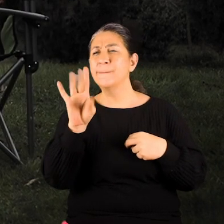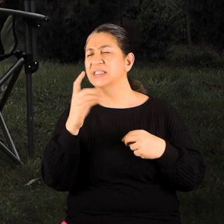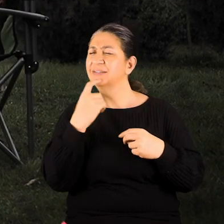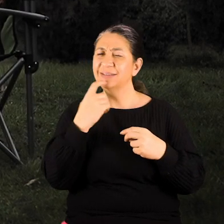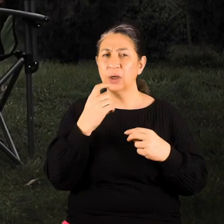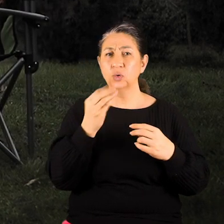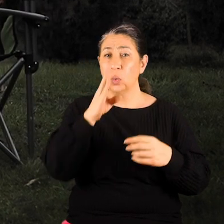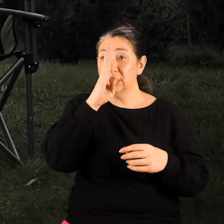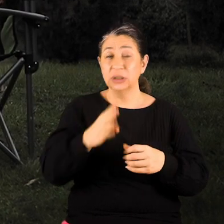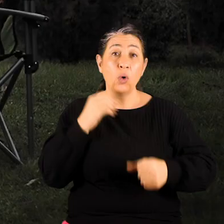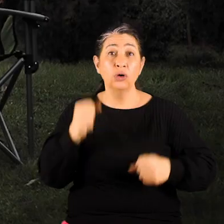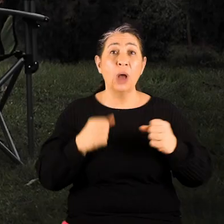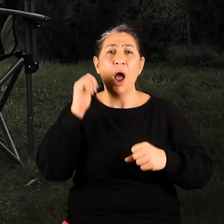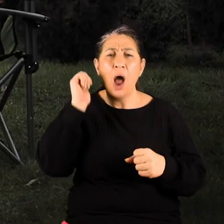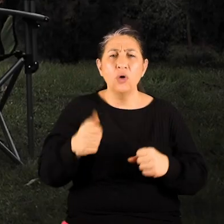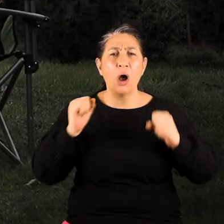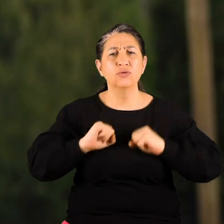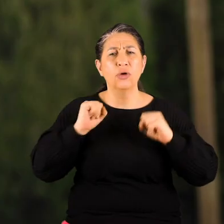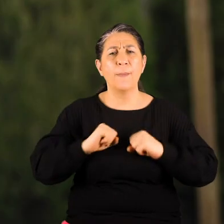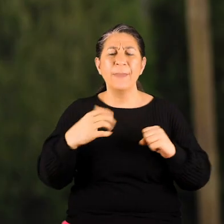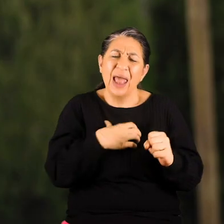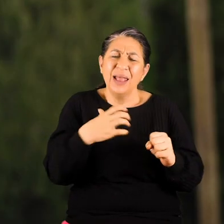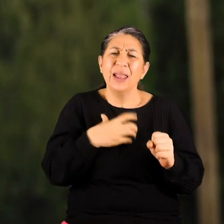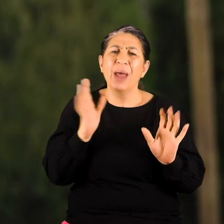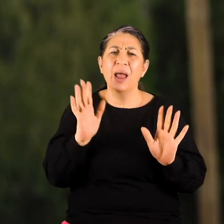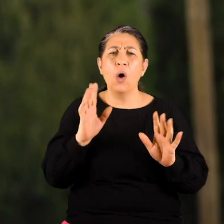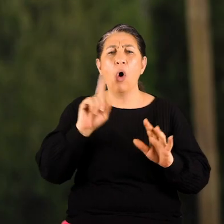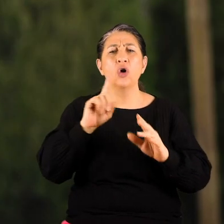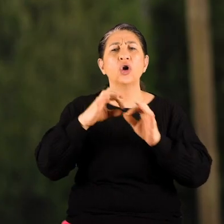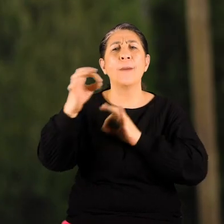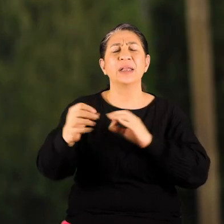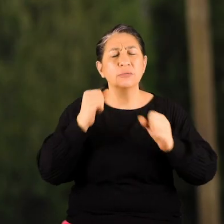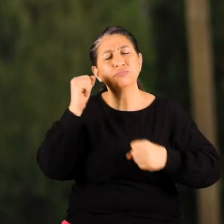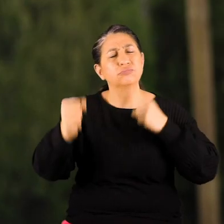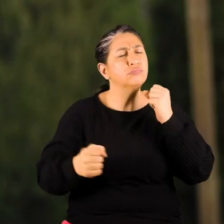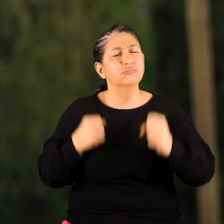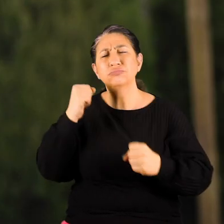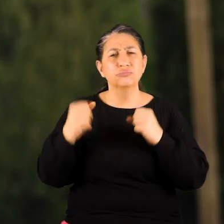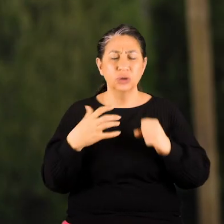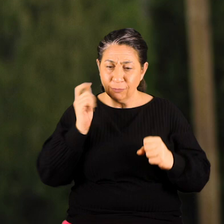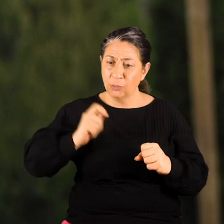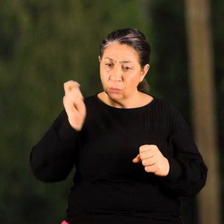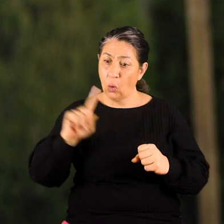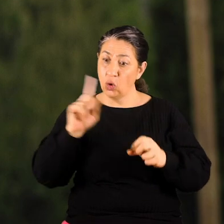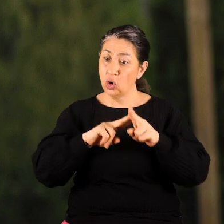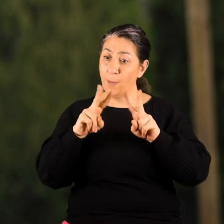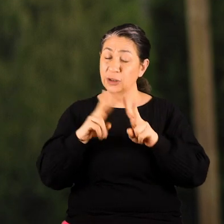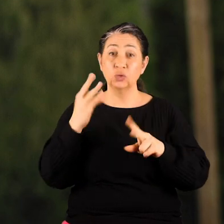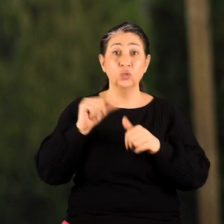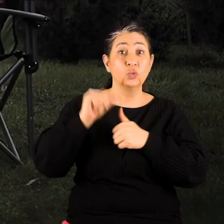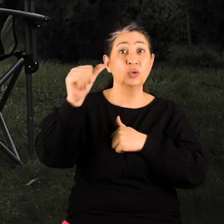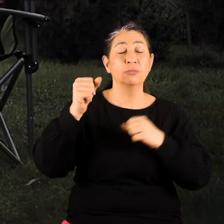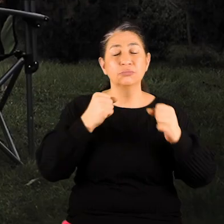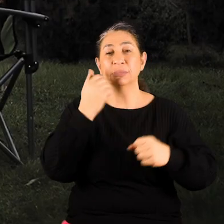2014-15'te ciddi hı hı. koşmaya başladım. Her gün antrenman yapmaya başladım. Kendi kendime ama her gün 10 kilometre koşuyordum diye bir şeyim vardı, takıntım. 10 kilometreyi çok